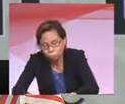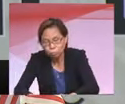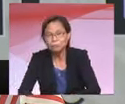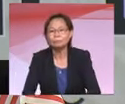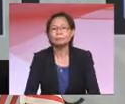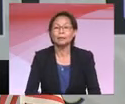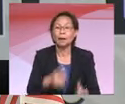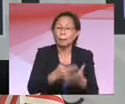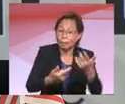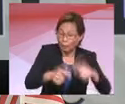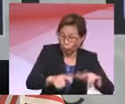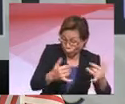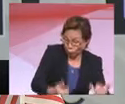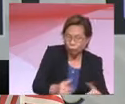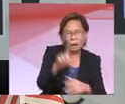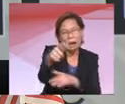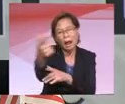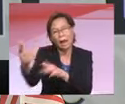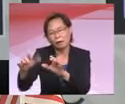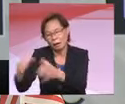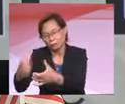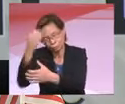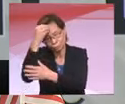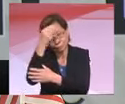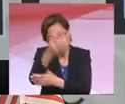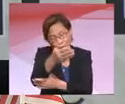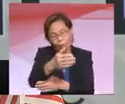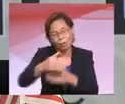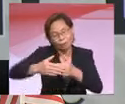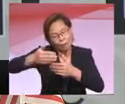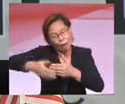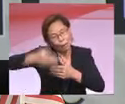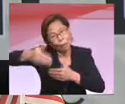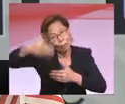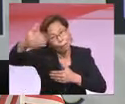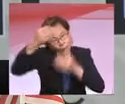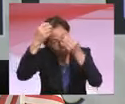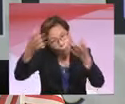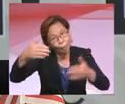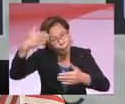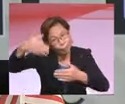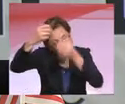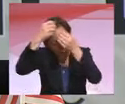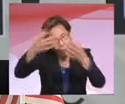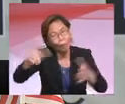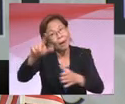ini dan lain-lain kluster akan dimaklumkan dari semasa ke semasa.